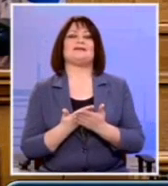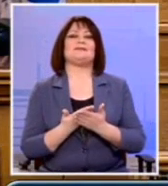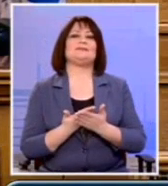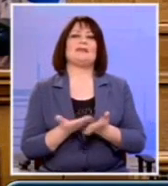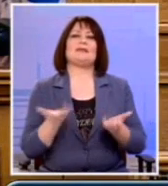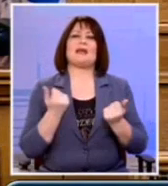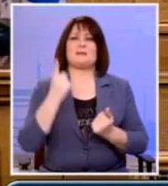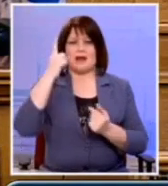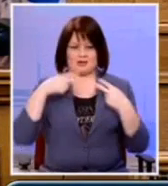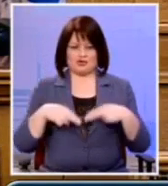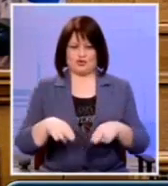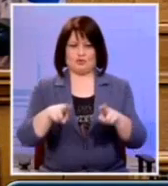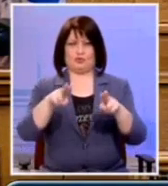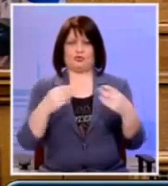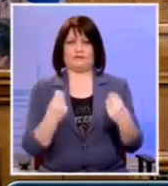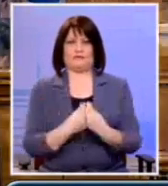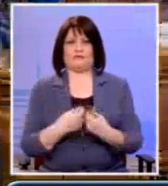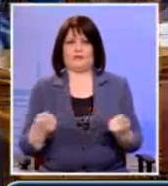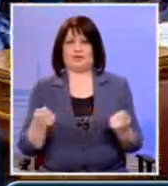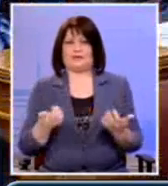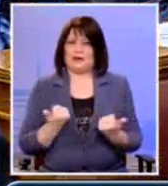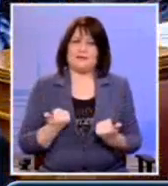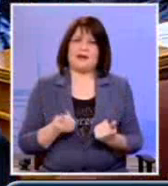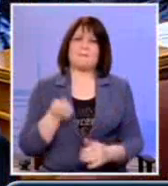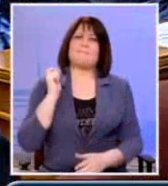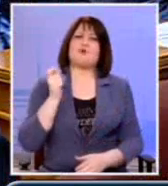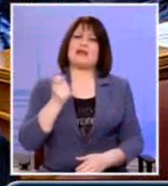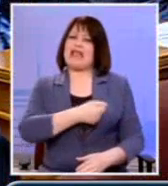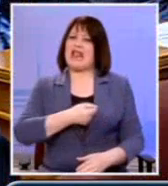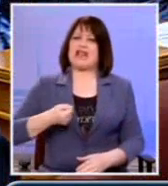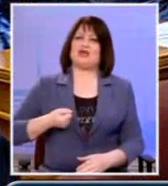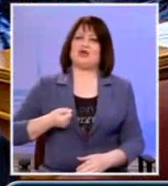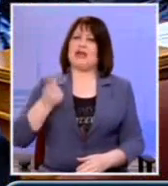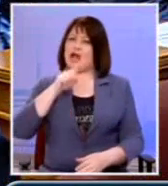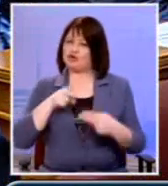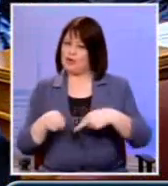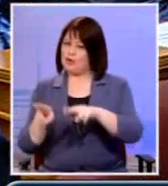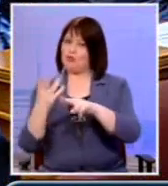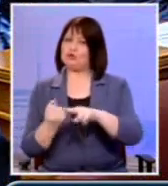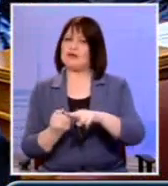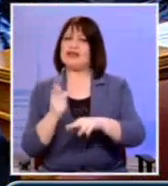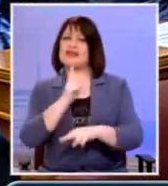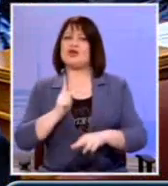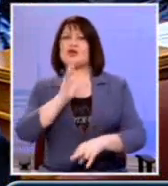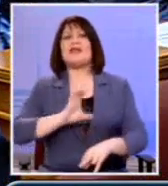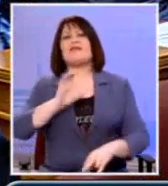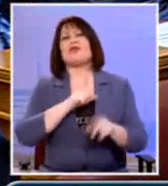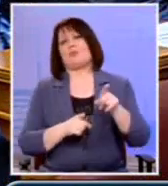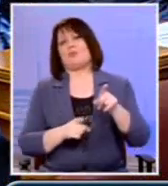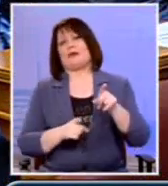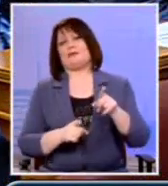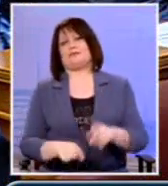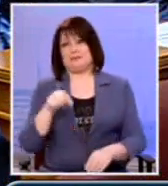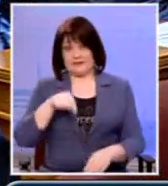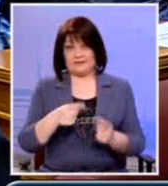ένας μονόδρομος εφαρμογής των πολιτικών της λιτότητας. Υπάρχει ένας άλλος δρόμος, της κοινωνικής Ευρώπης. Και η